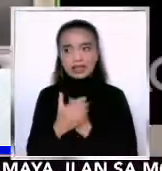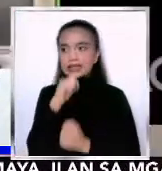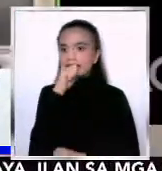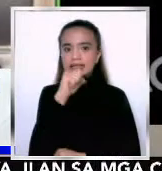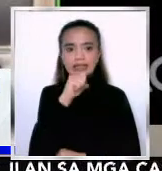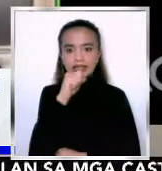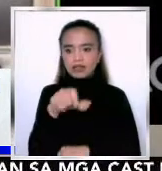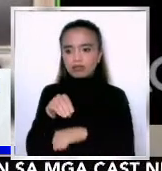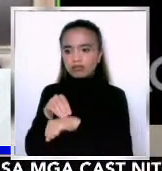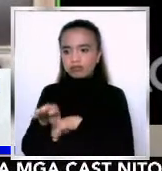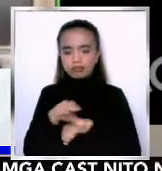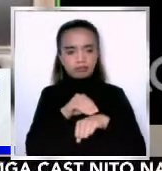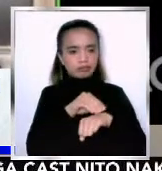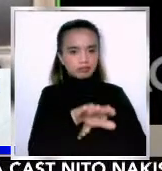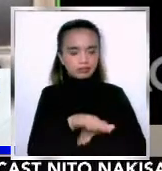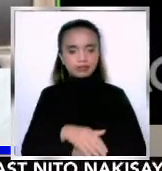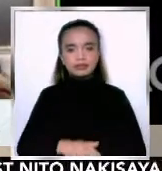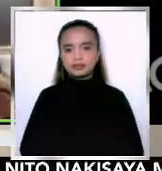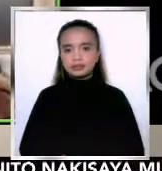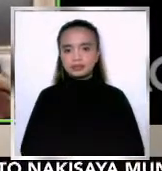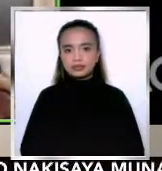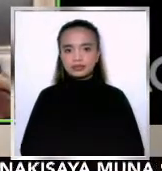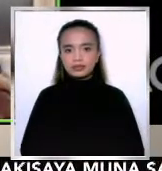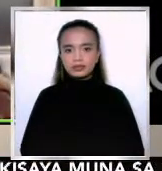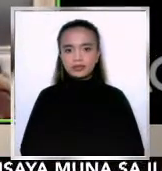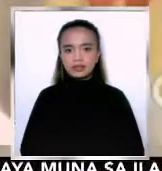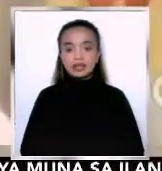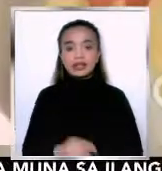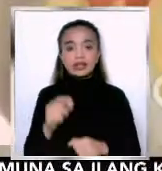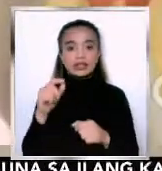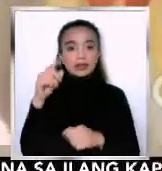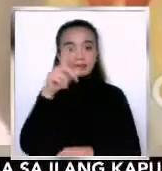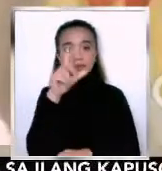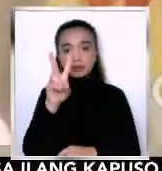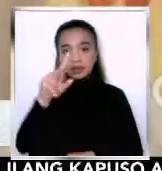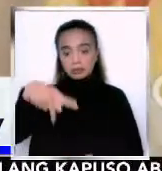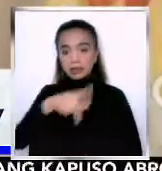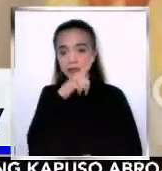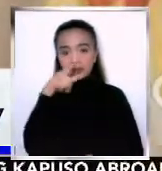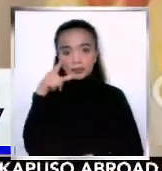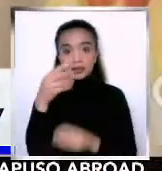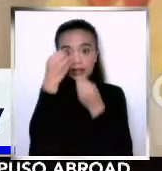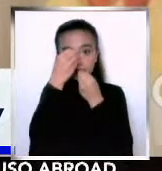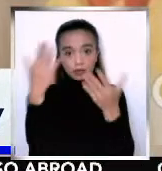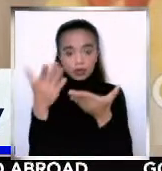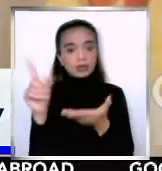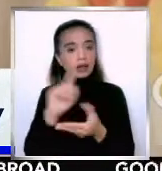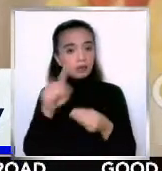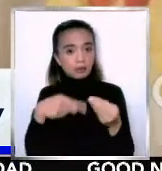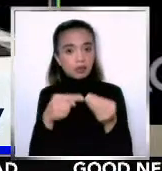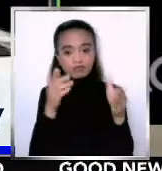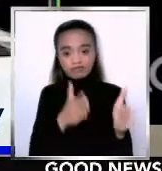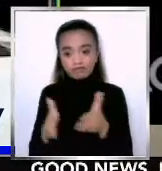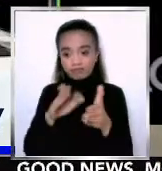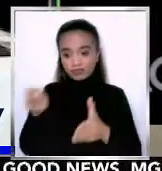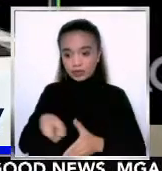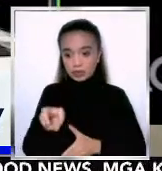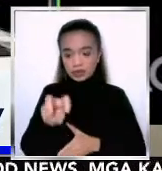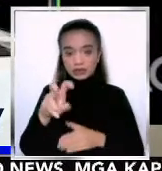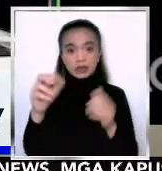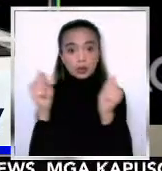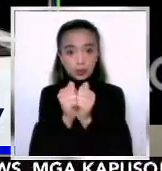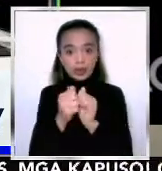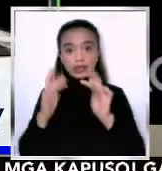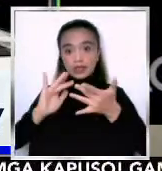iba. Matapos ito, inilatag ni Robredo ang kanyang plano sa tourism industry sa isang online forum kasama ang mga miyembro